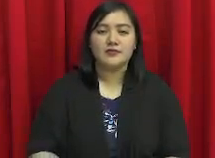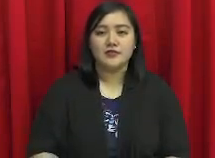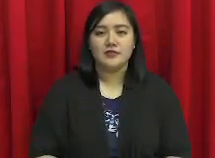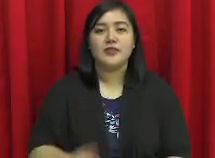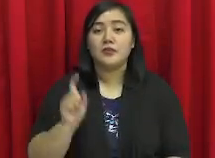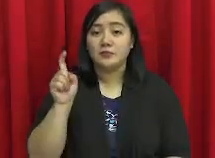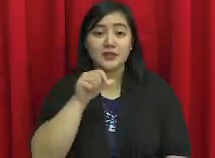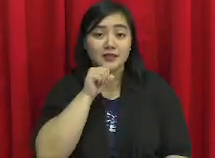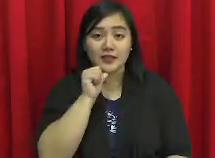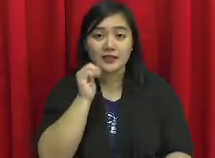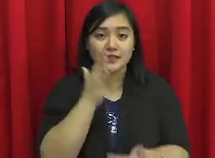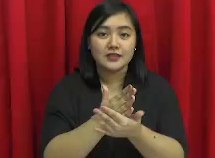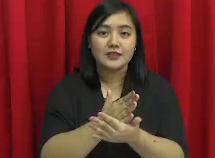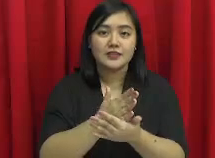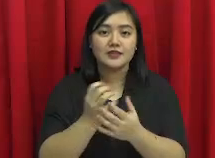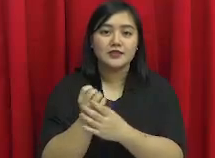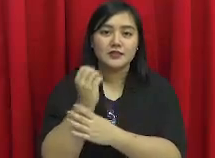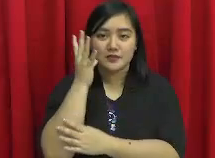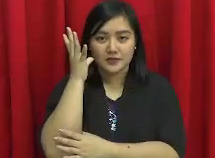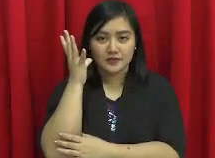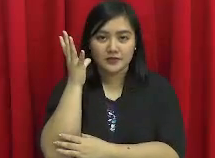Yan ang lagi niyo po tatandaan.